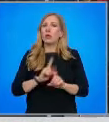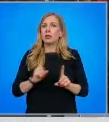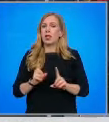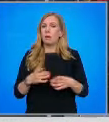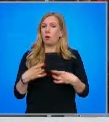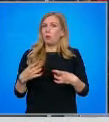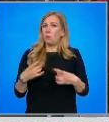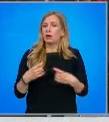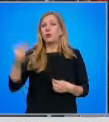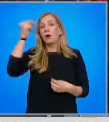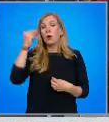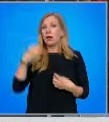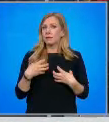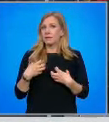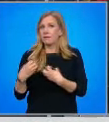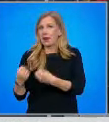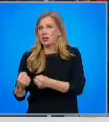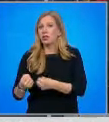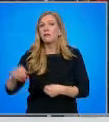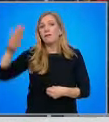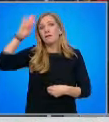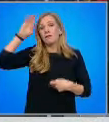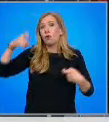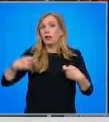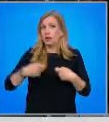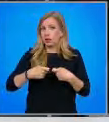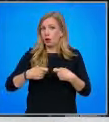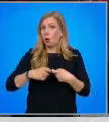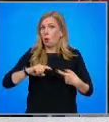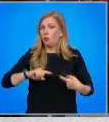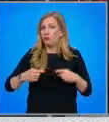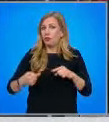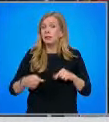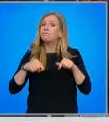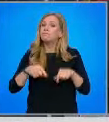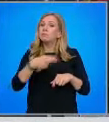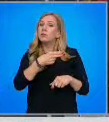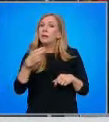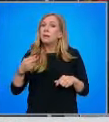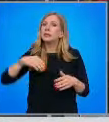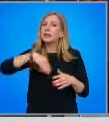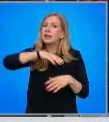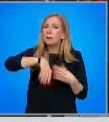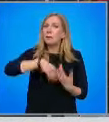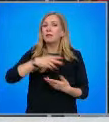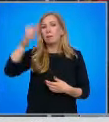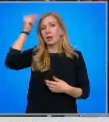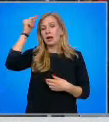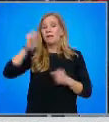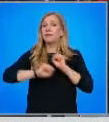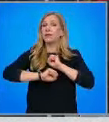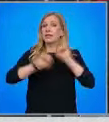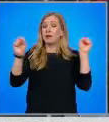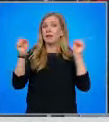бъде въвлечена в военен конфликт, каза служебният военен министър. Темата за намесването на България в взривяването